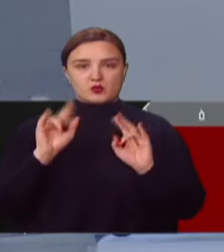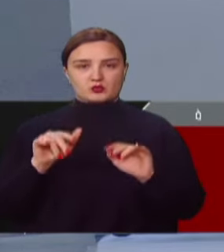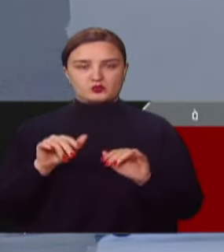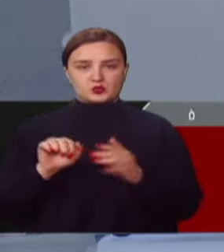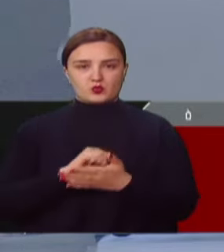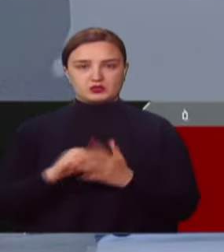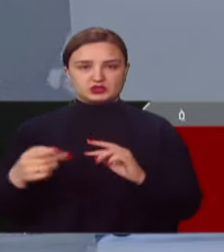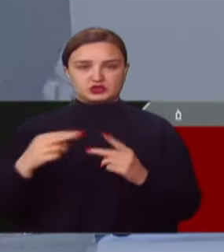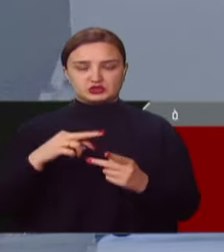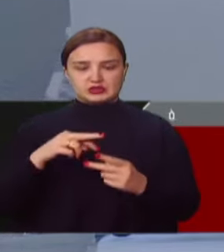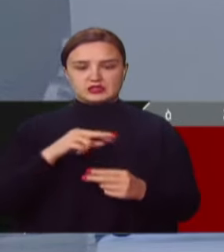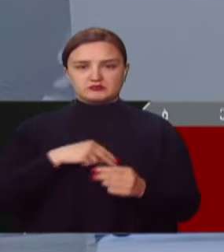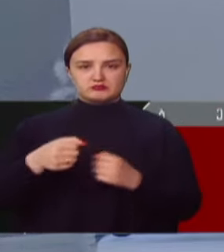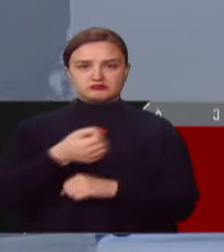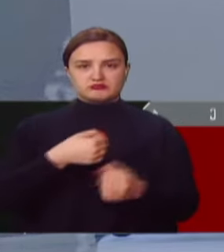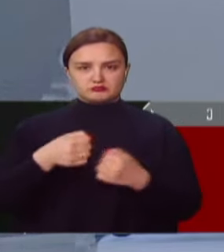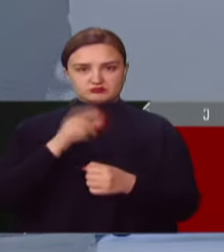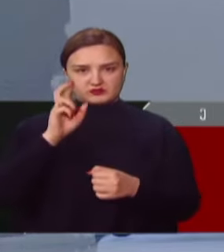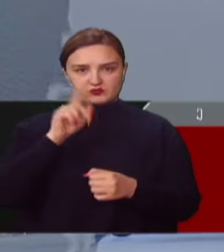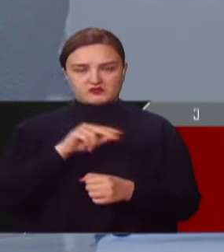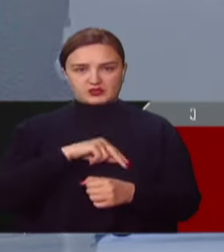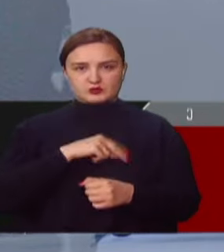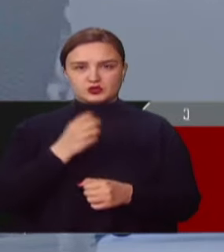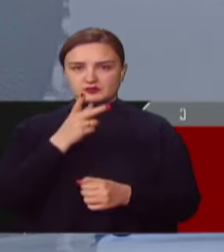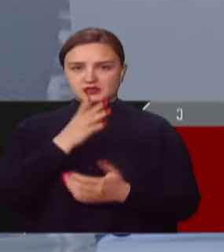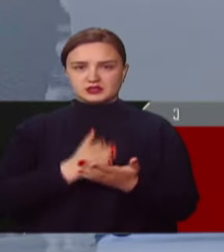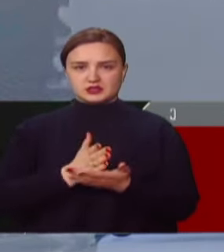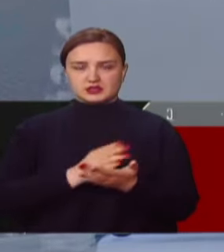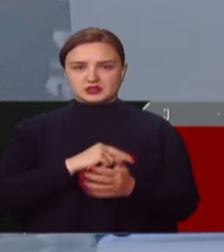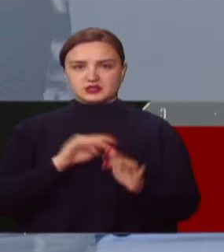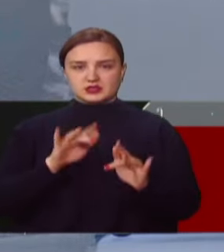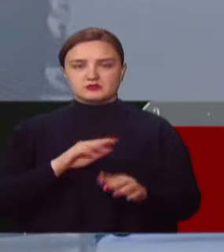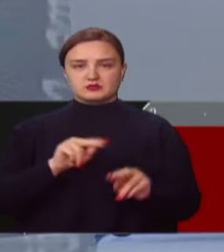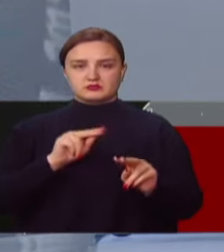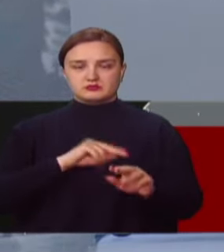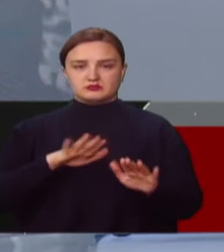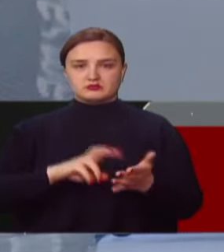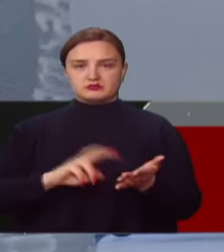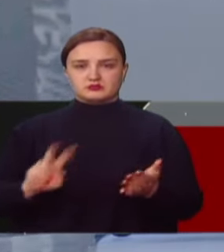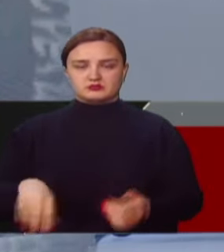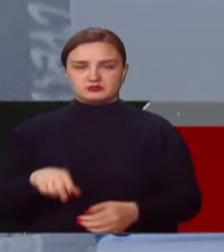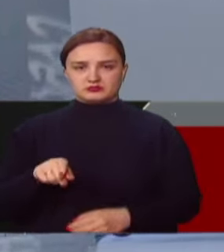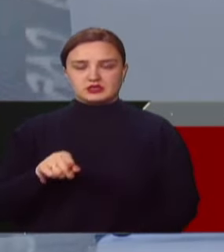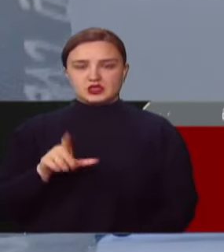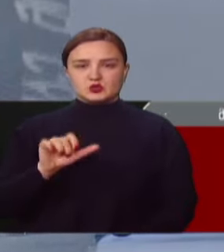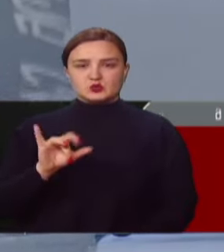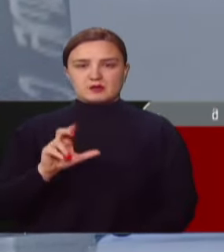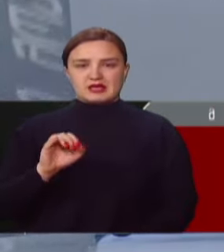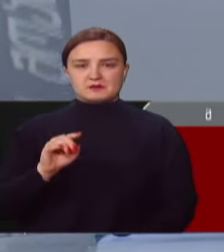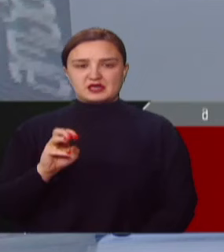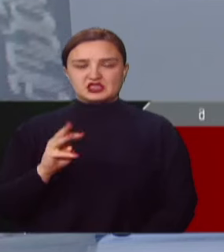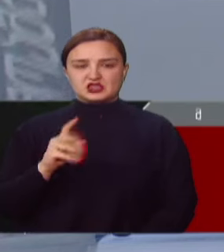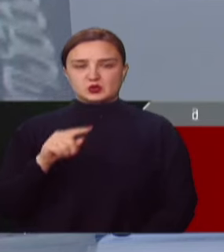საკადრო ცვლილებები მთავრობის ადმინისტრაციასაც შეეხო 12 წლიანი საქმიანობის შემდეგ პოსტს ტოვებს ზურა ბაბაშიძე, რომელსაც რუსეთთან ურთიერთობის